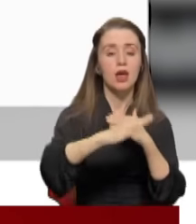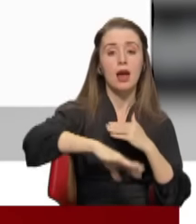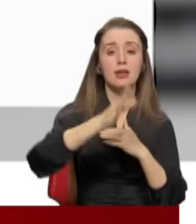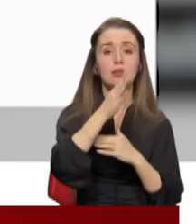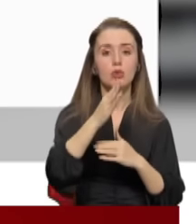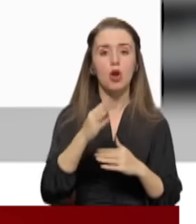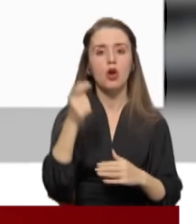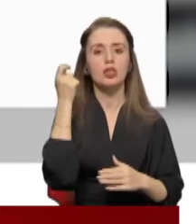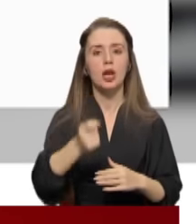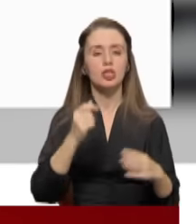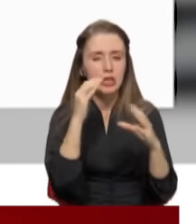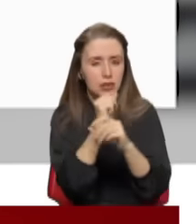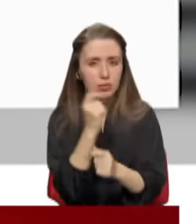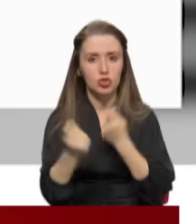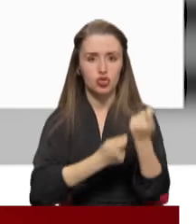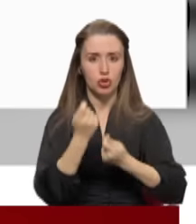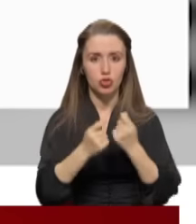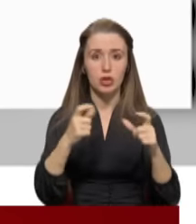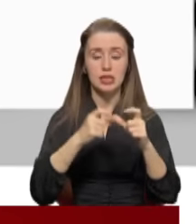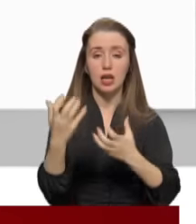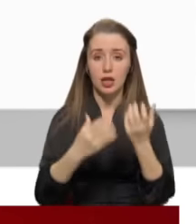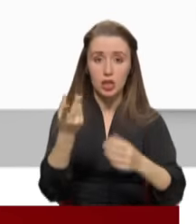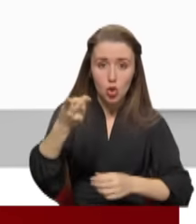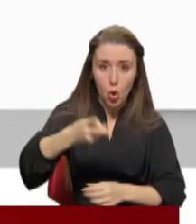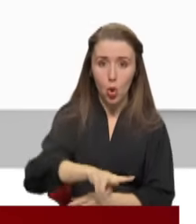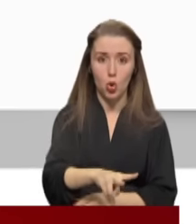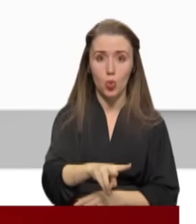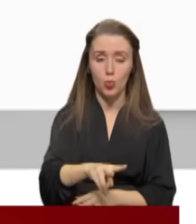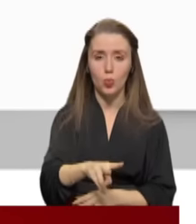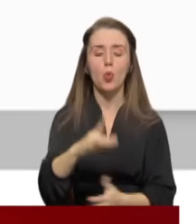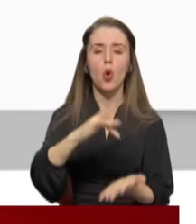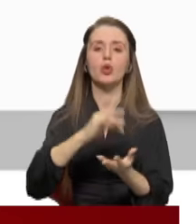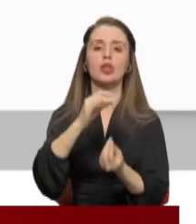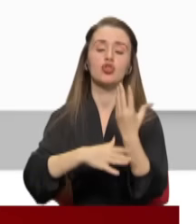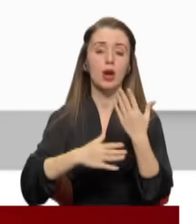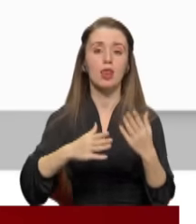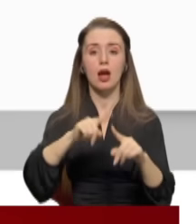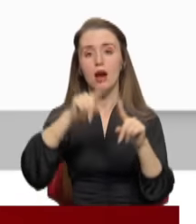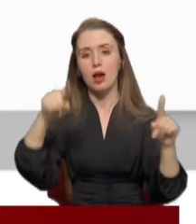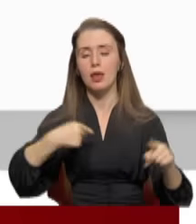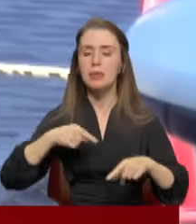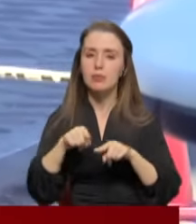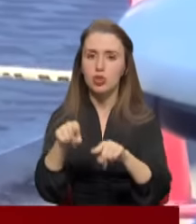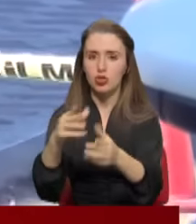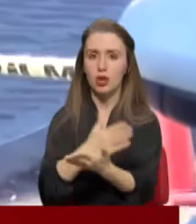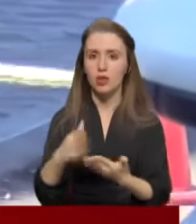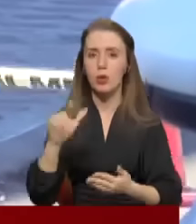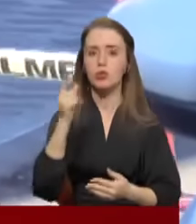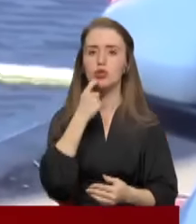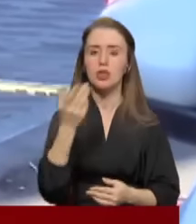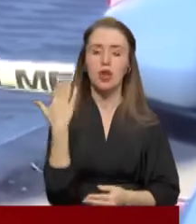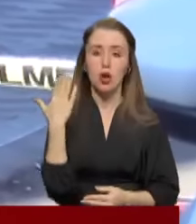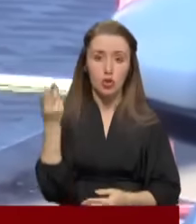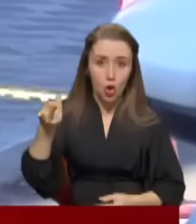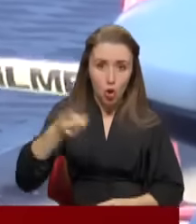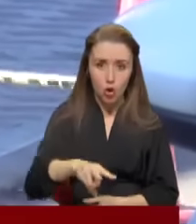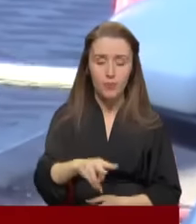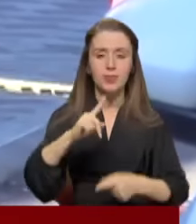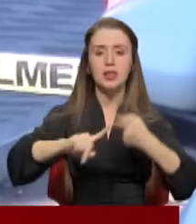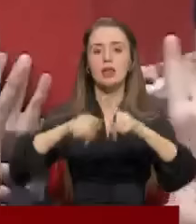gerçeği gizlemeye çalışıyor. Sinan Ateş suikasti tam anlamıyla aydınlanana kadar peşini bırakmayacağız. 1,5 yıl önce işlenen